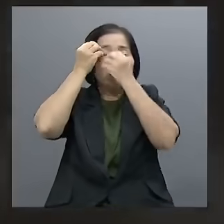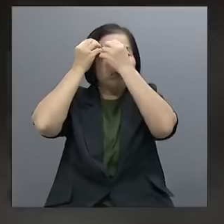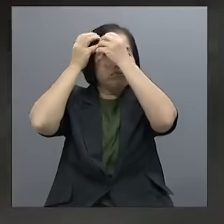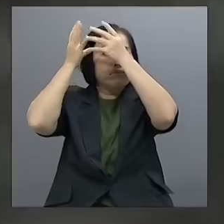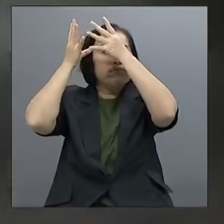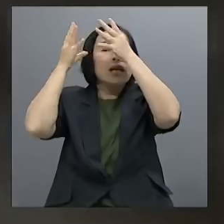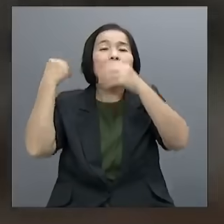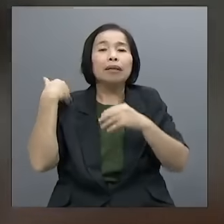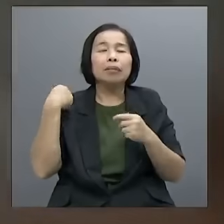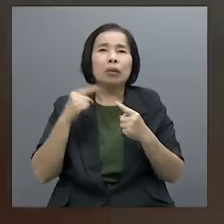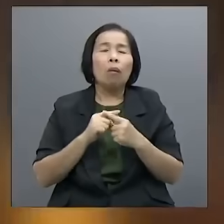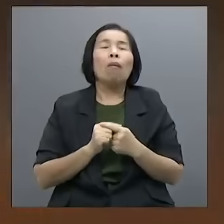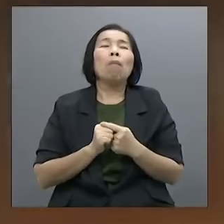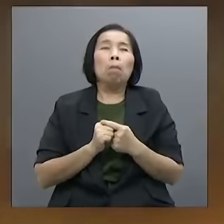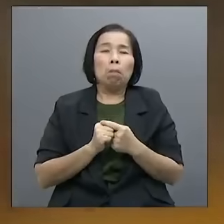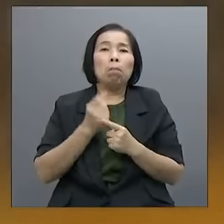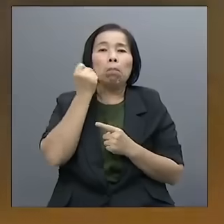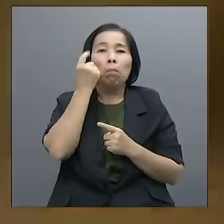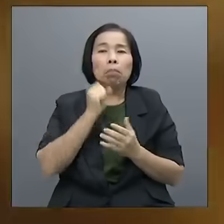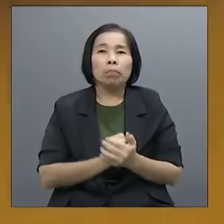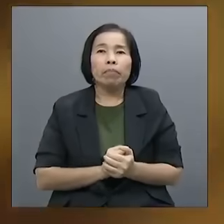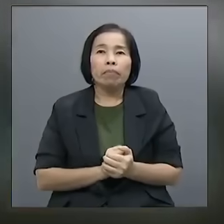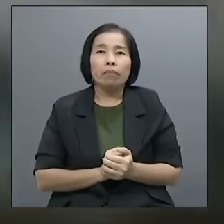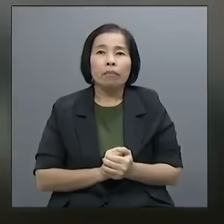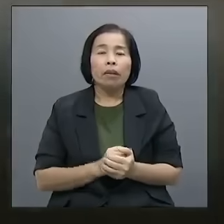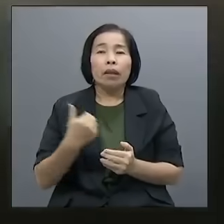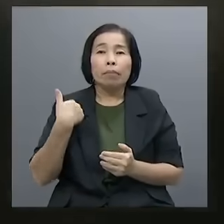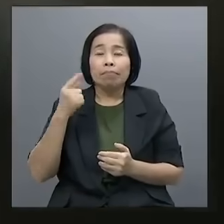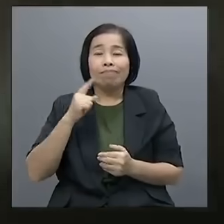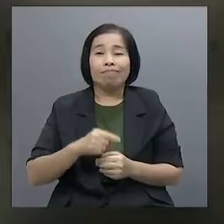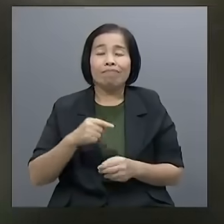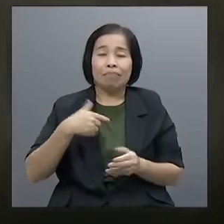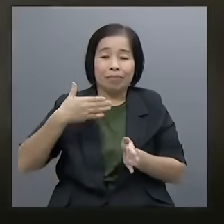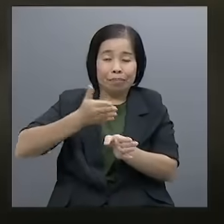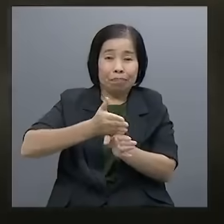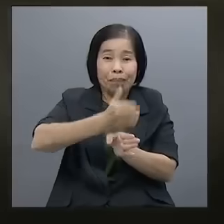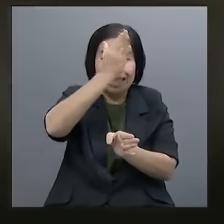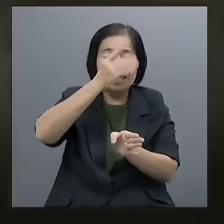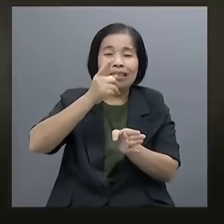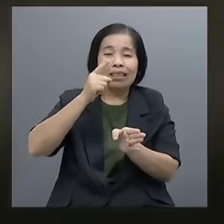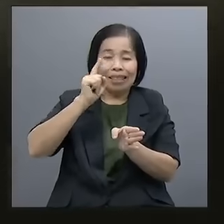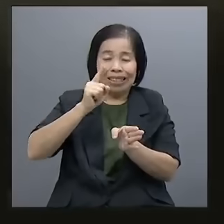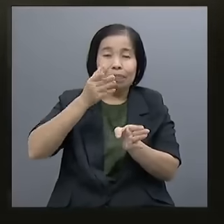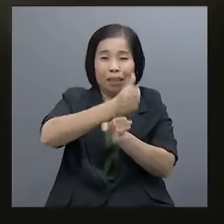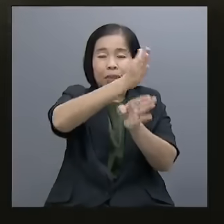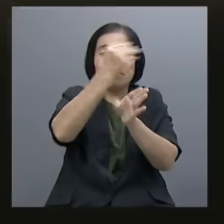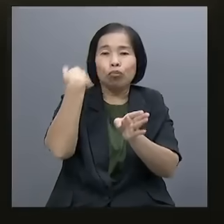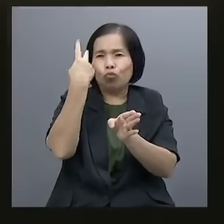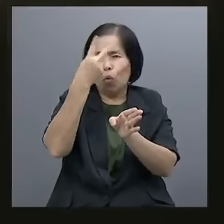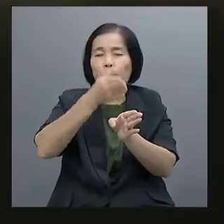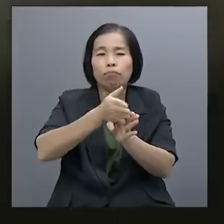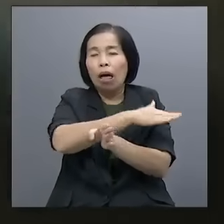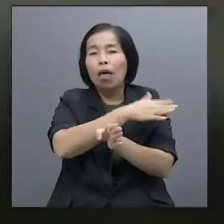การณ์ที่เกิดขึ้นได้บ้างค่ะมีรายงานนะคะว่าเขื่อน1ใน2แห่งที่แตกเนี่ยอยู่ใกล้กับตัวเมืองเดอร์นามาก